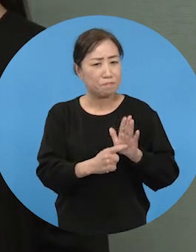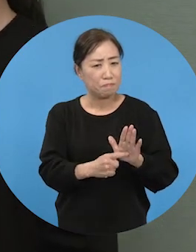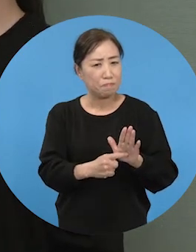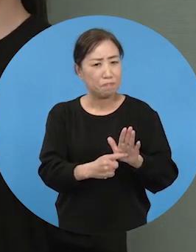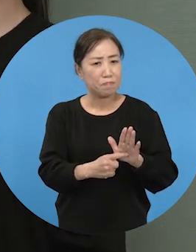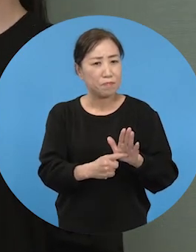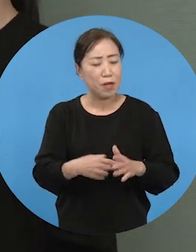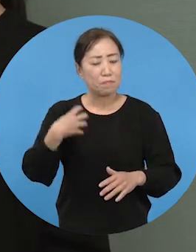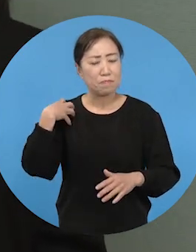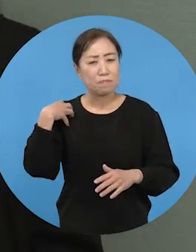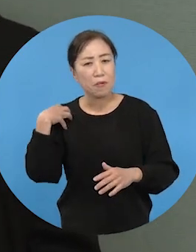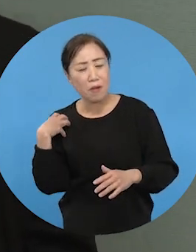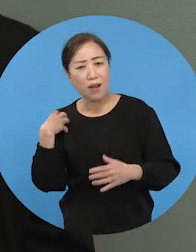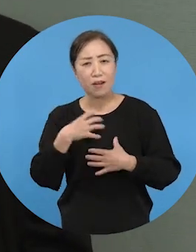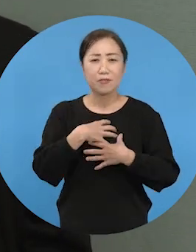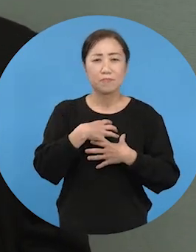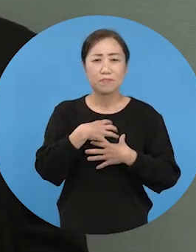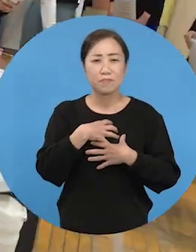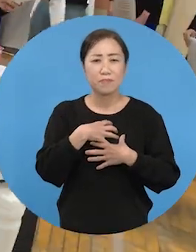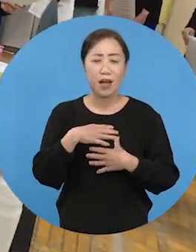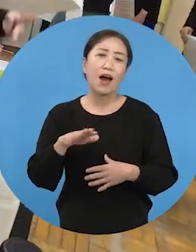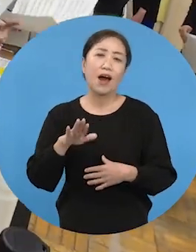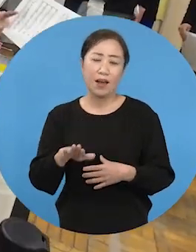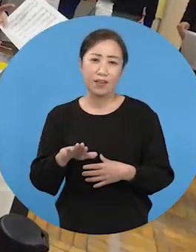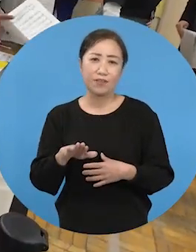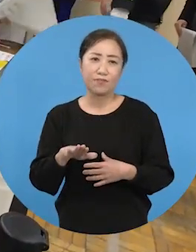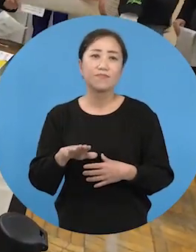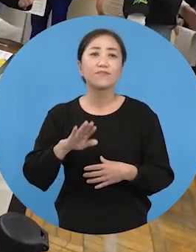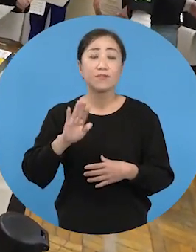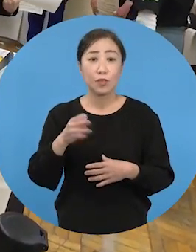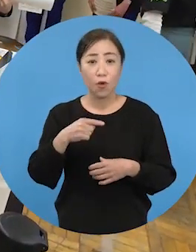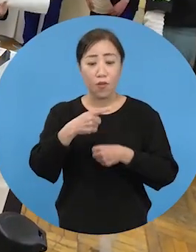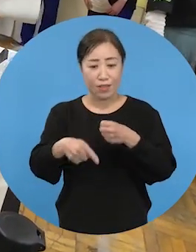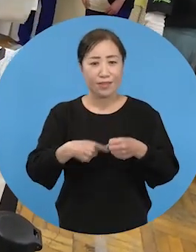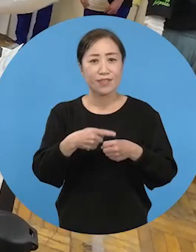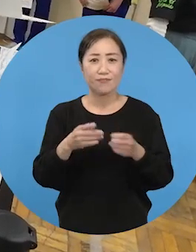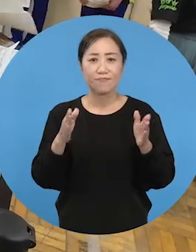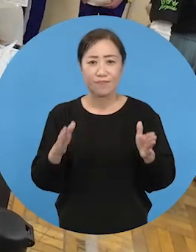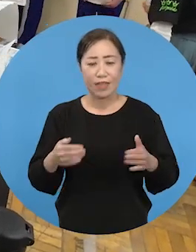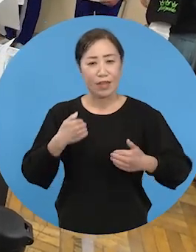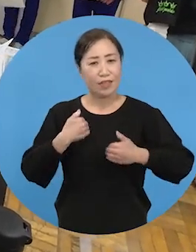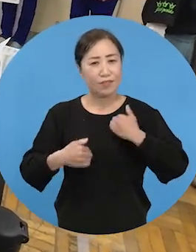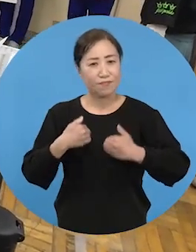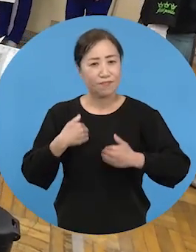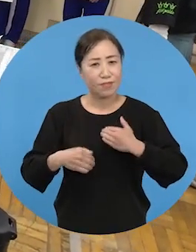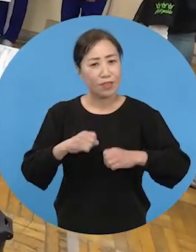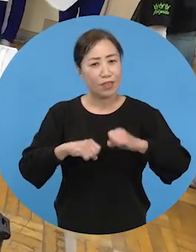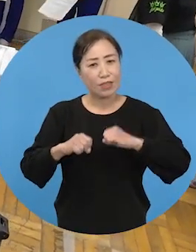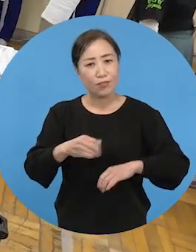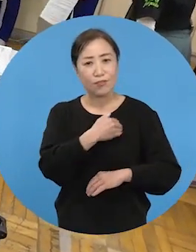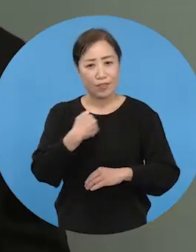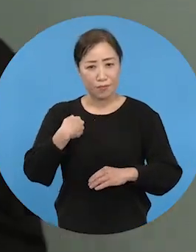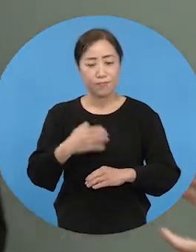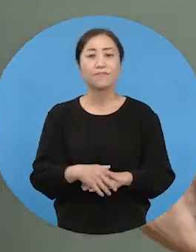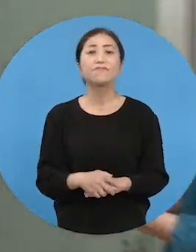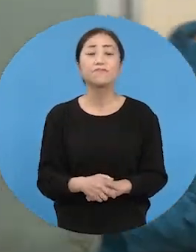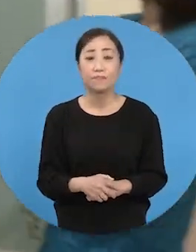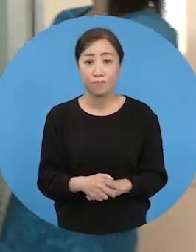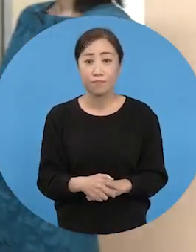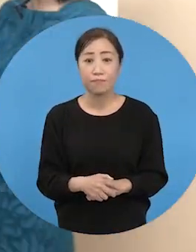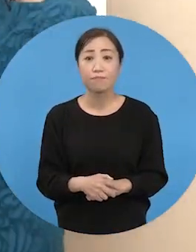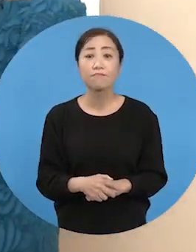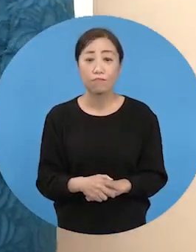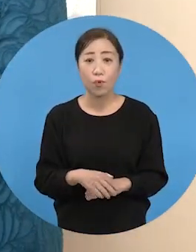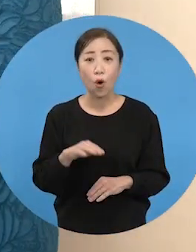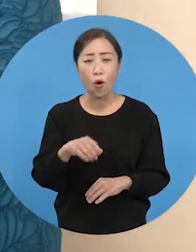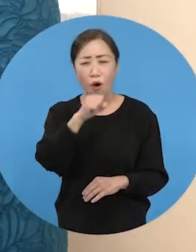ちになって、もういろいろ気持ちが大変でしたけど、でもすごい楽しかったです。 四中合唱